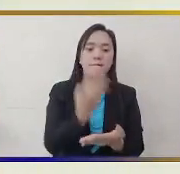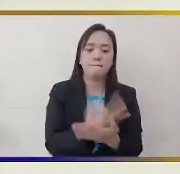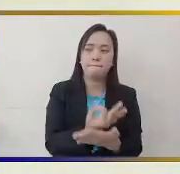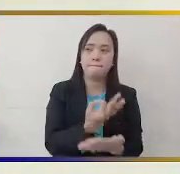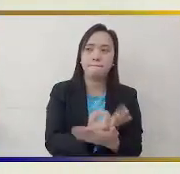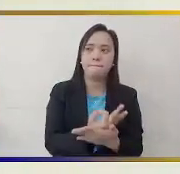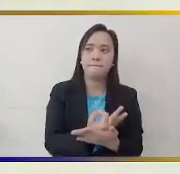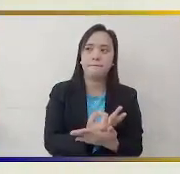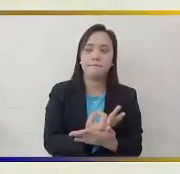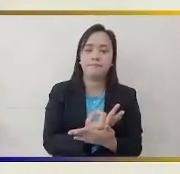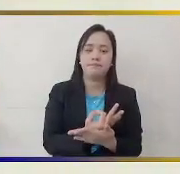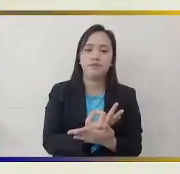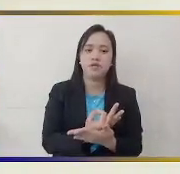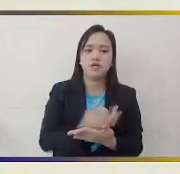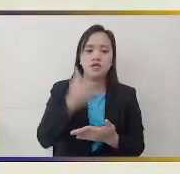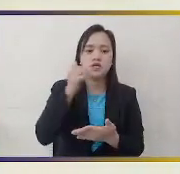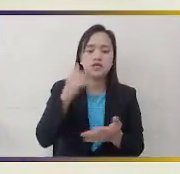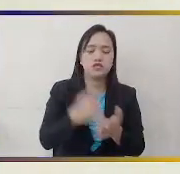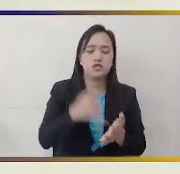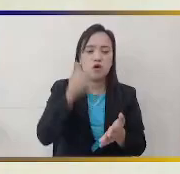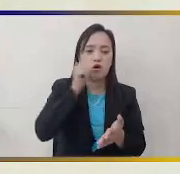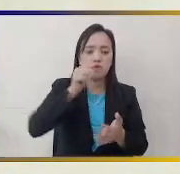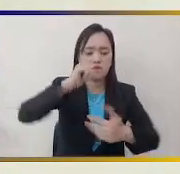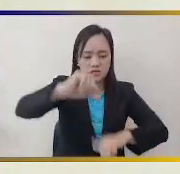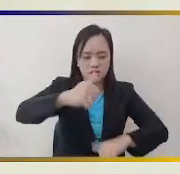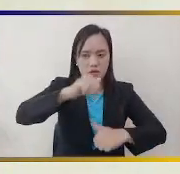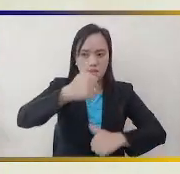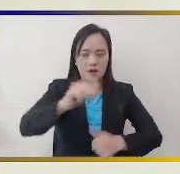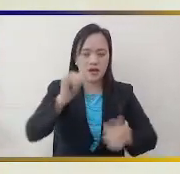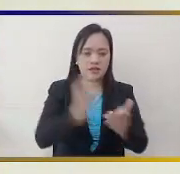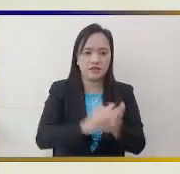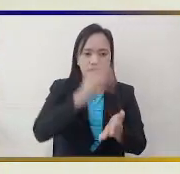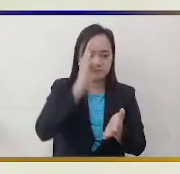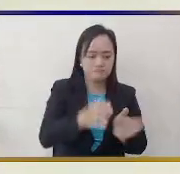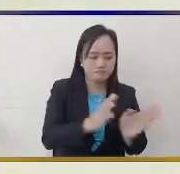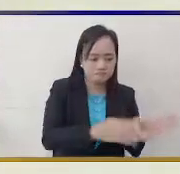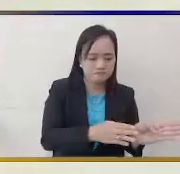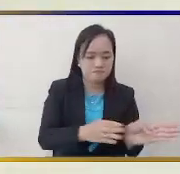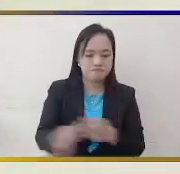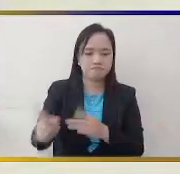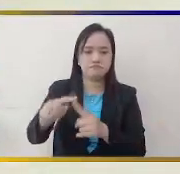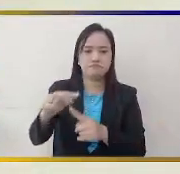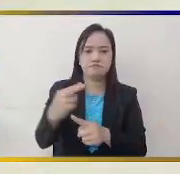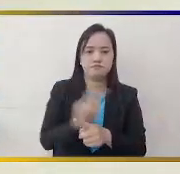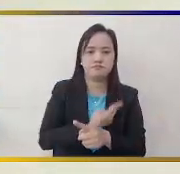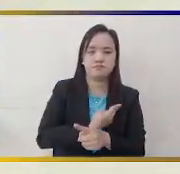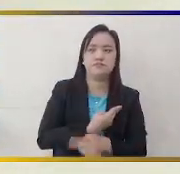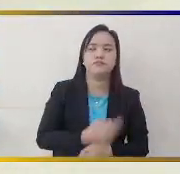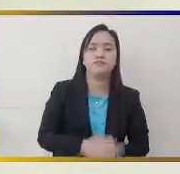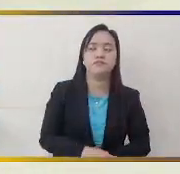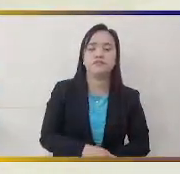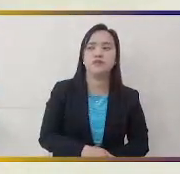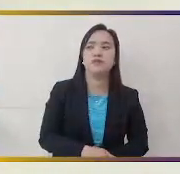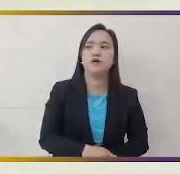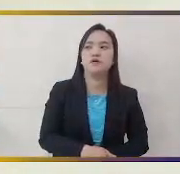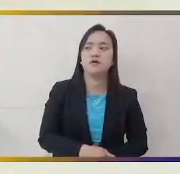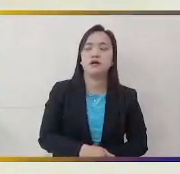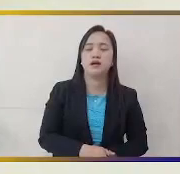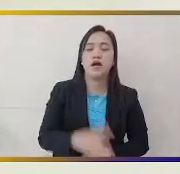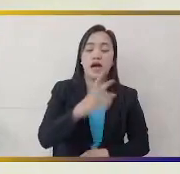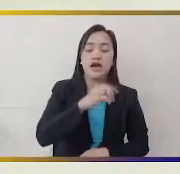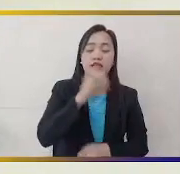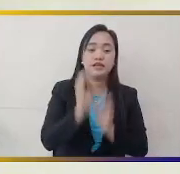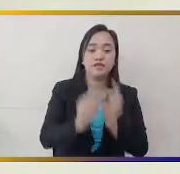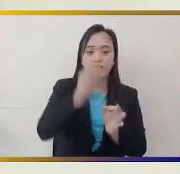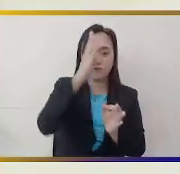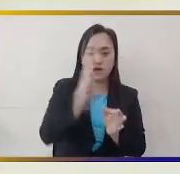kayabangan ang maidudulot sa tao that's right at mga kapatid kung tayo man ay pinagkakatiwalaan ng